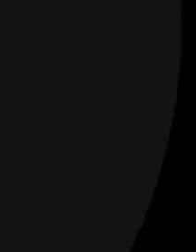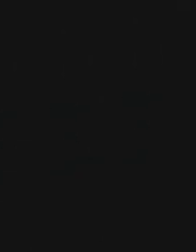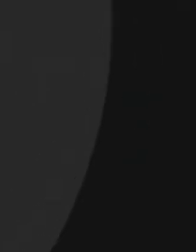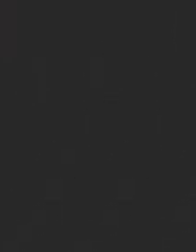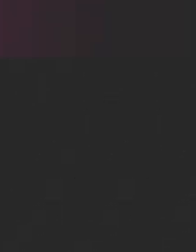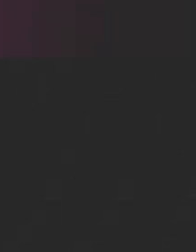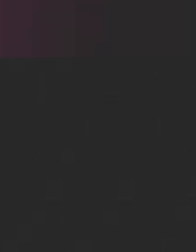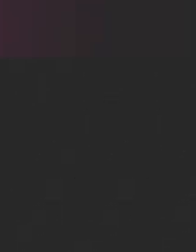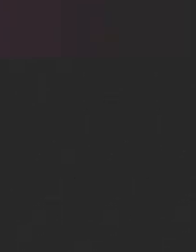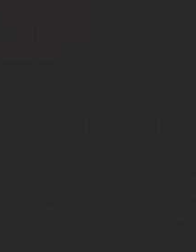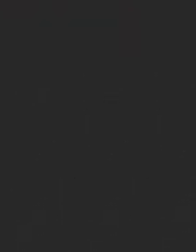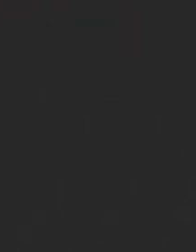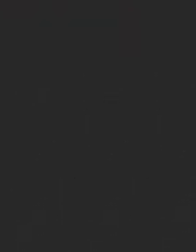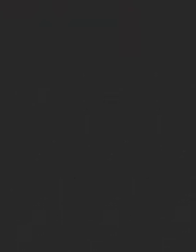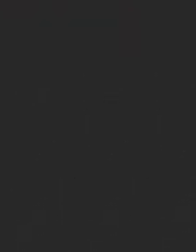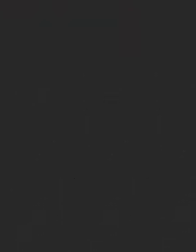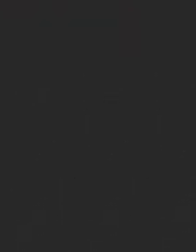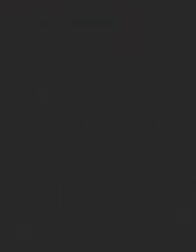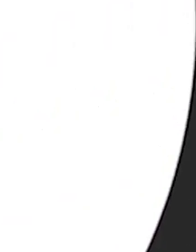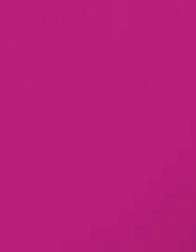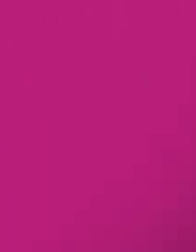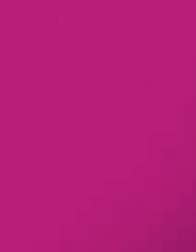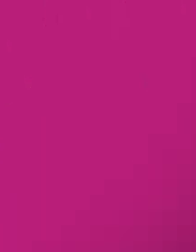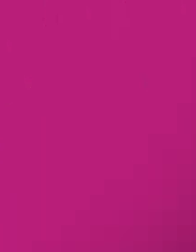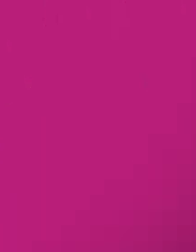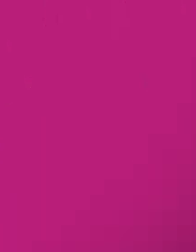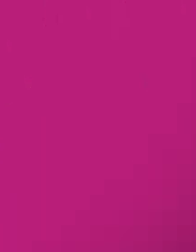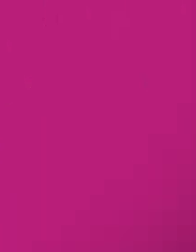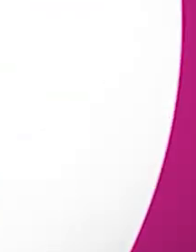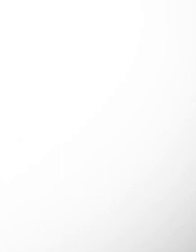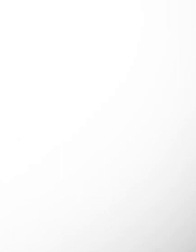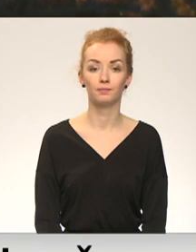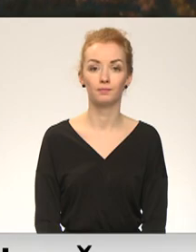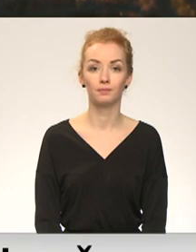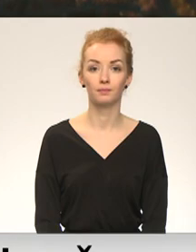Re, visi ēters ir te!